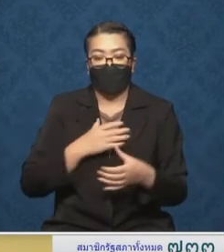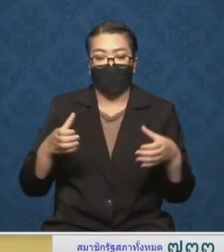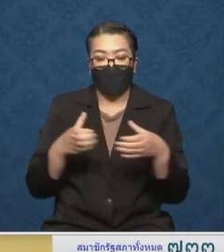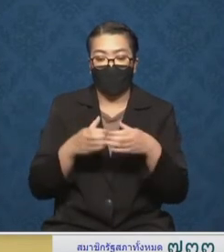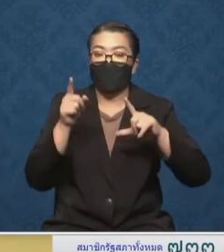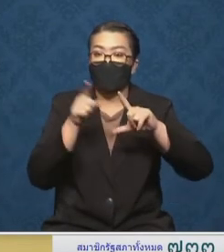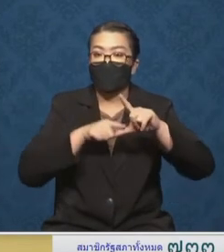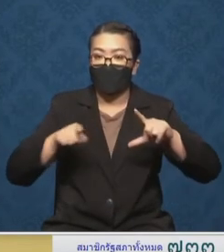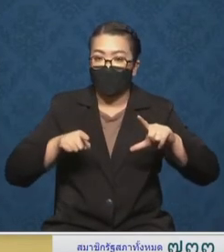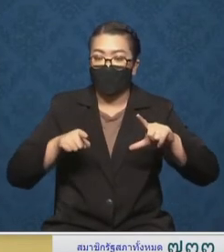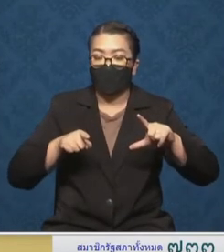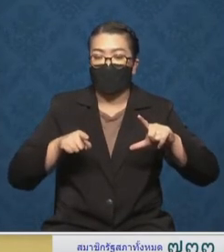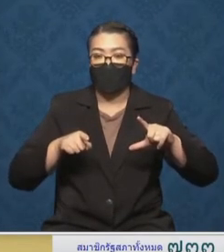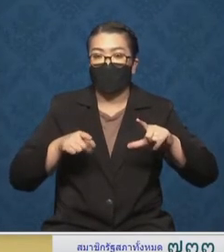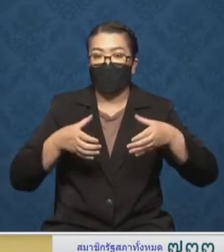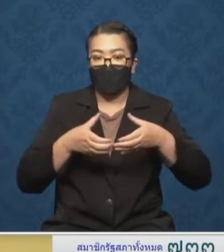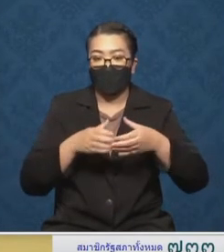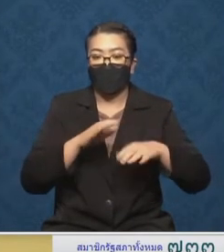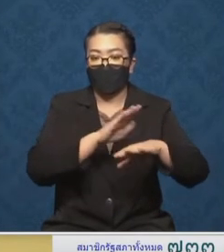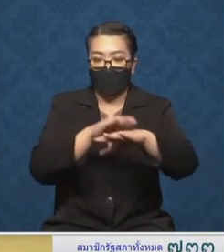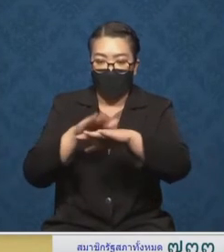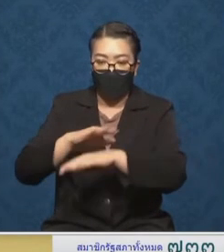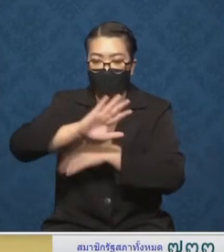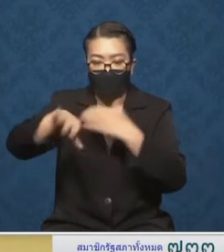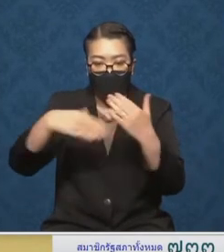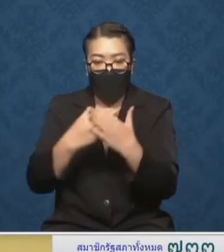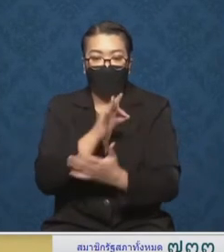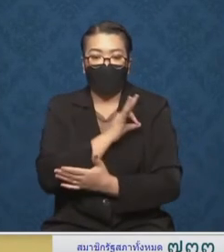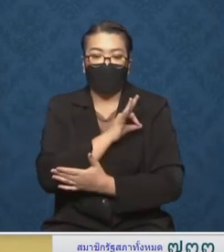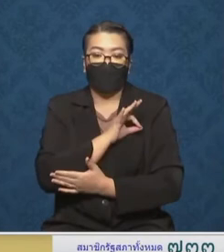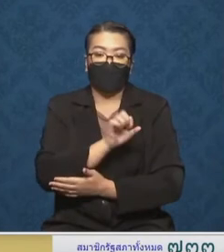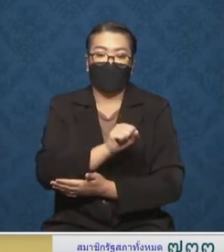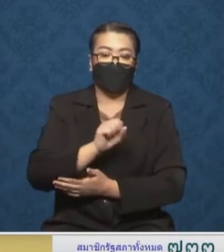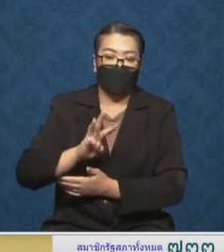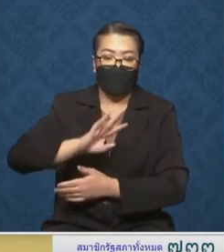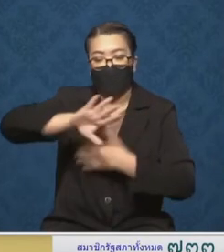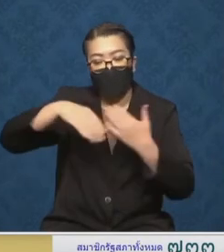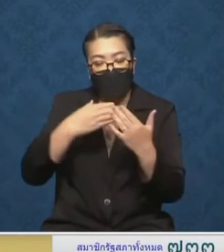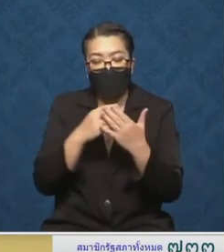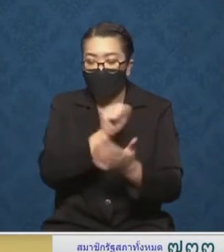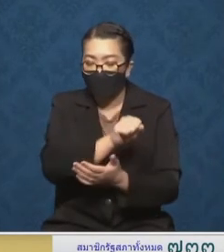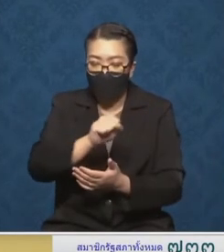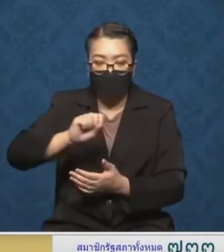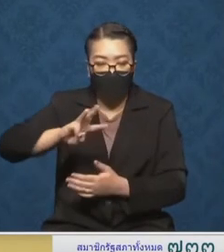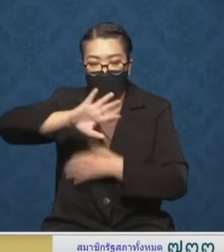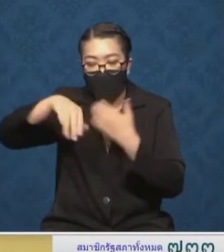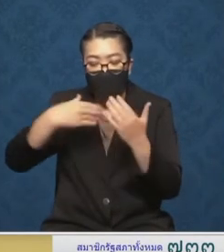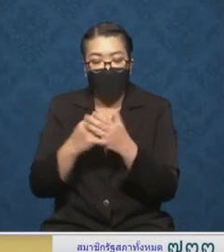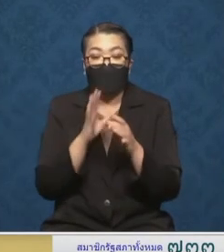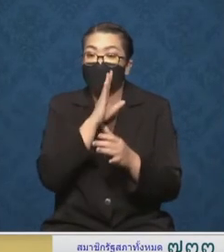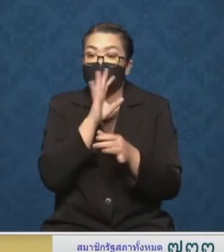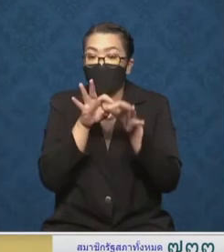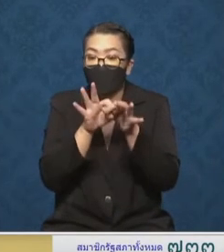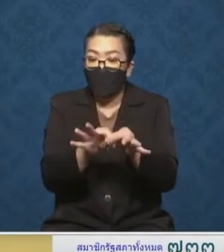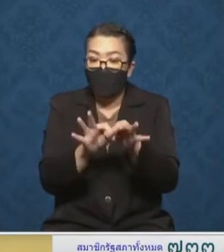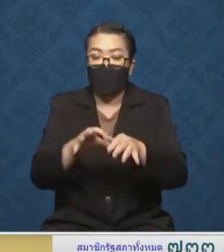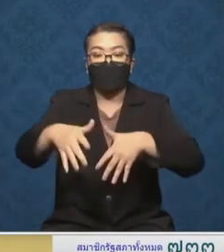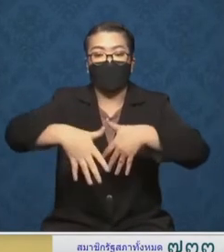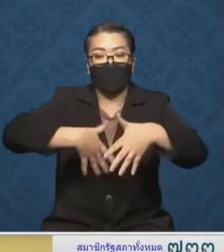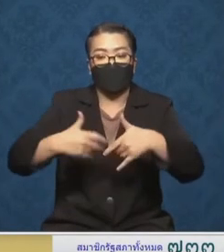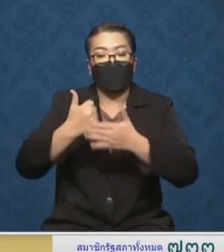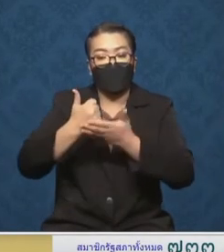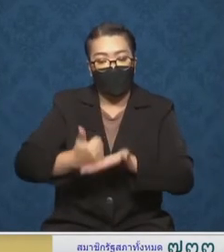ไกลขอเชิญชวนครับให้สมาชิกรัฐสภาผู้ยังห่วงใยในอนาคตของบ้านเมืองเราช่วยกัน